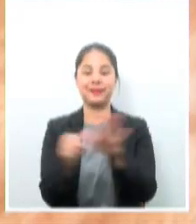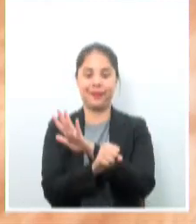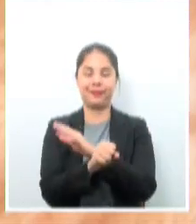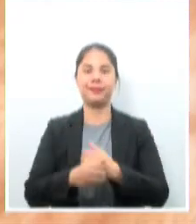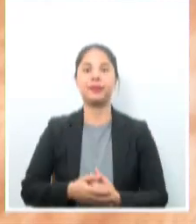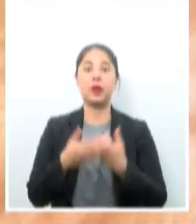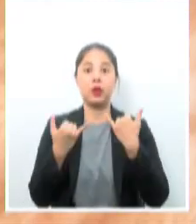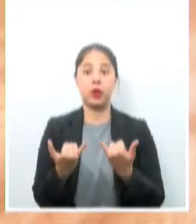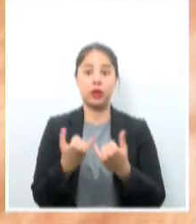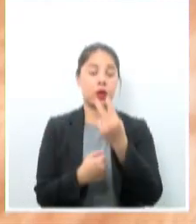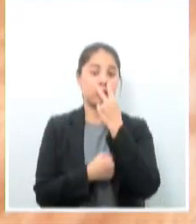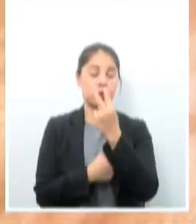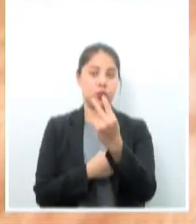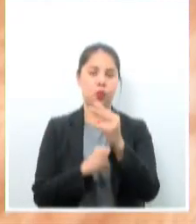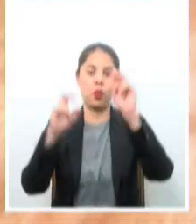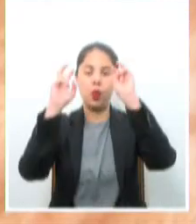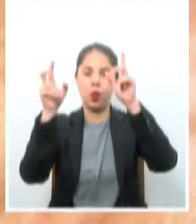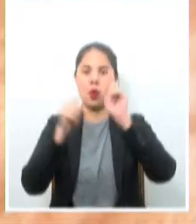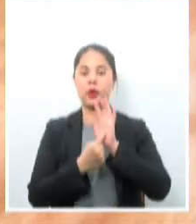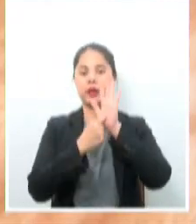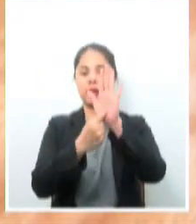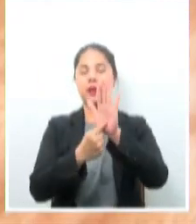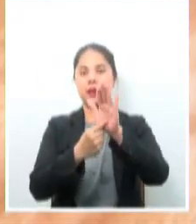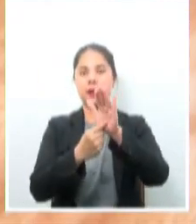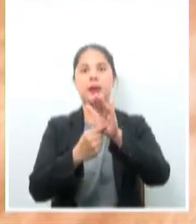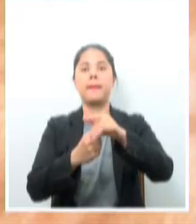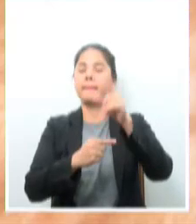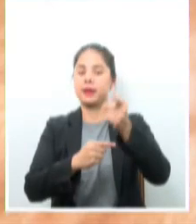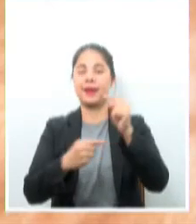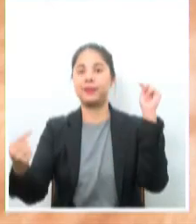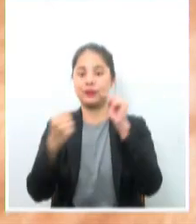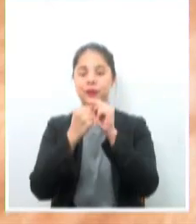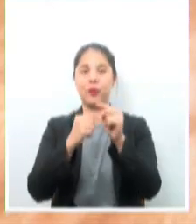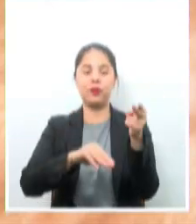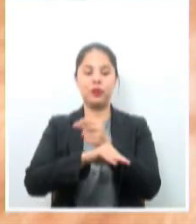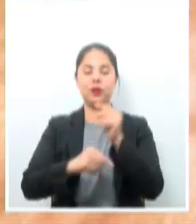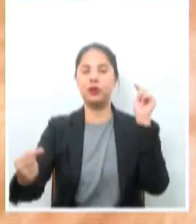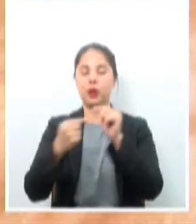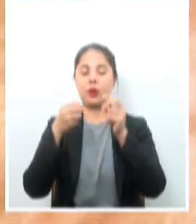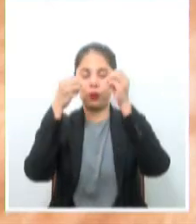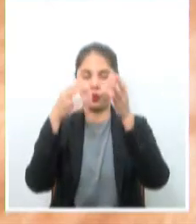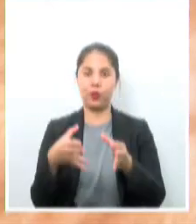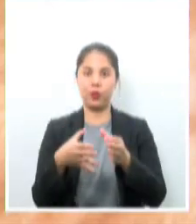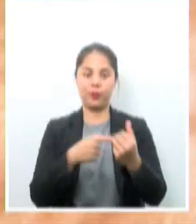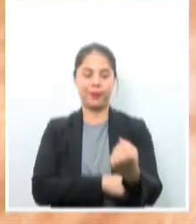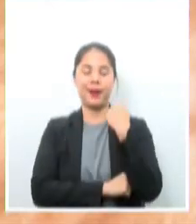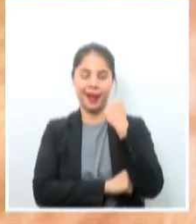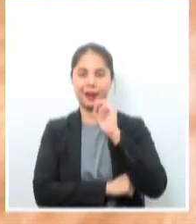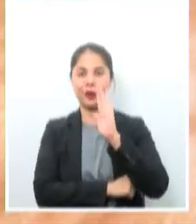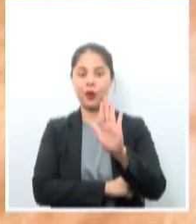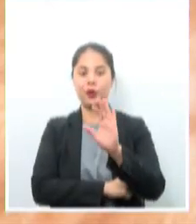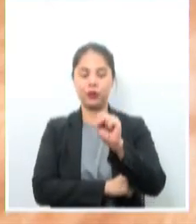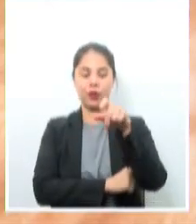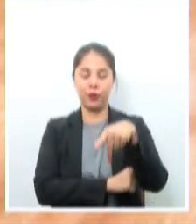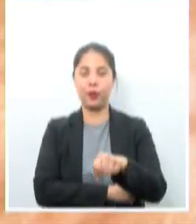ท่านผู้ชมคะเราไปต่อการกับอีกหนึ่งเรื่องราวที่นำเสนอกันเป็นประจำทุกสัปดาห์เลยค่ะกับซีรีส์3พลังครูสปท.วันนี้เนี่ยเป็นเรื่องราวของ